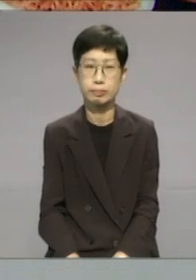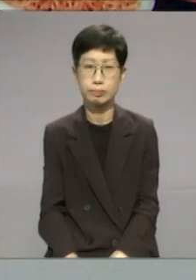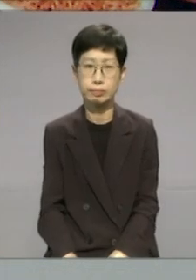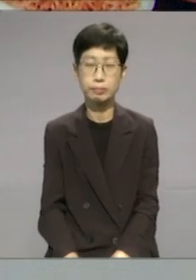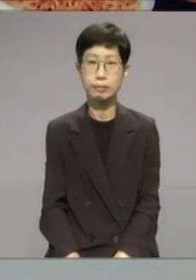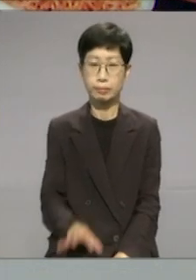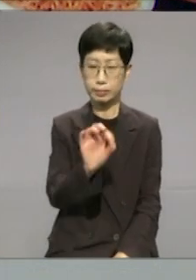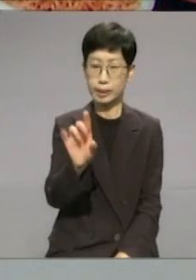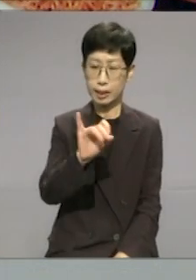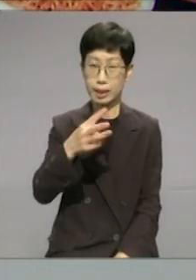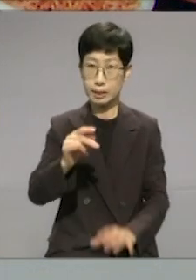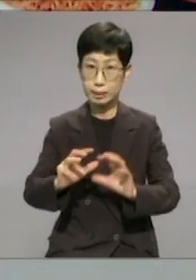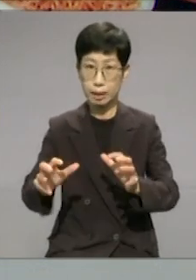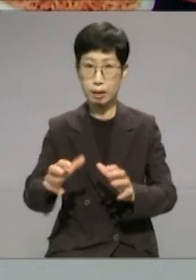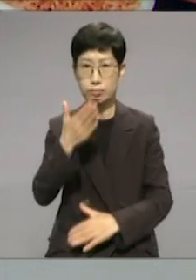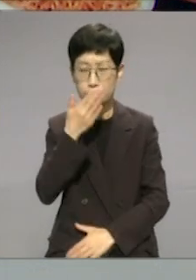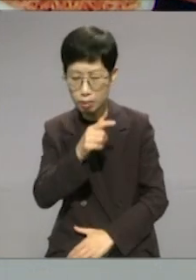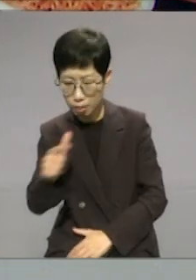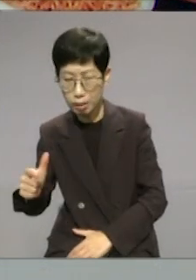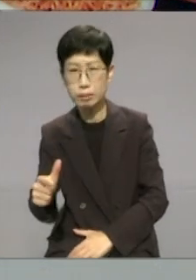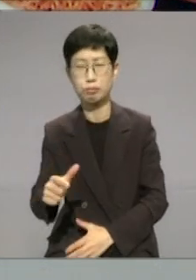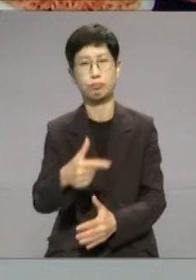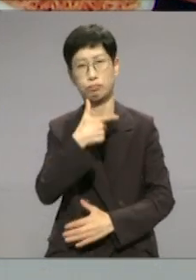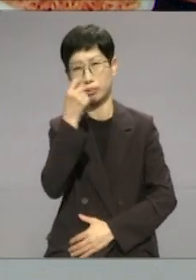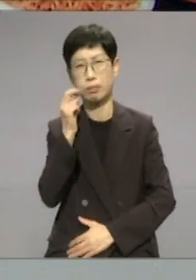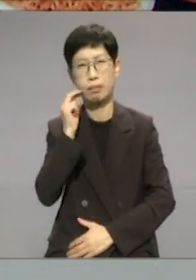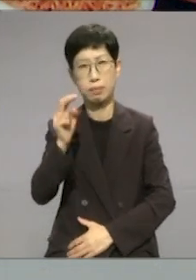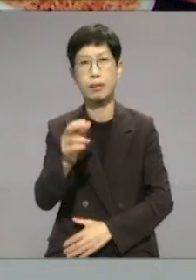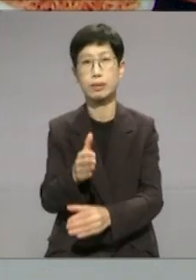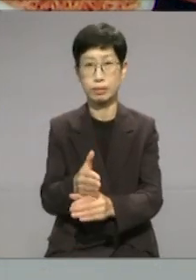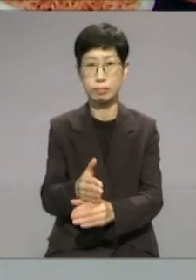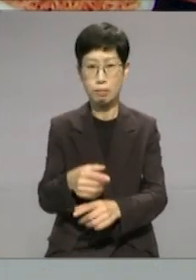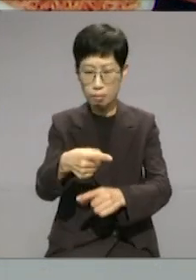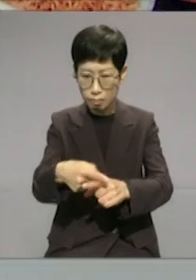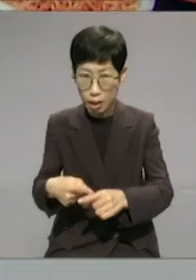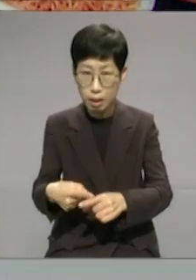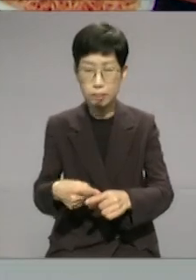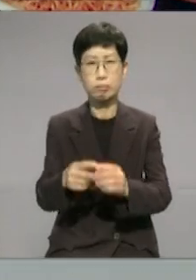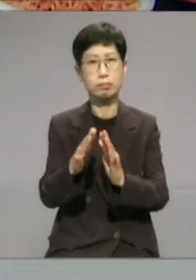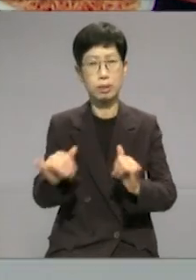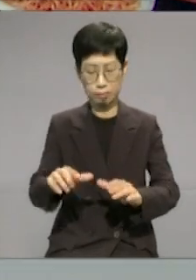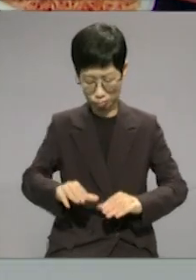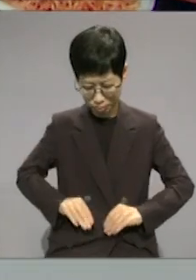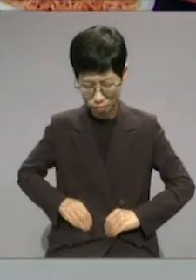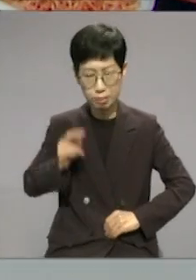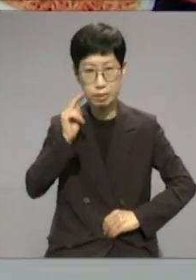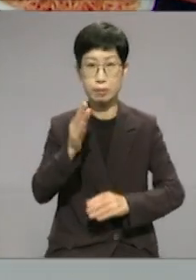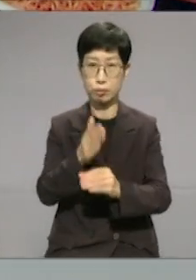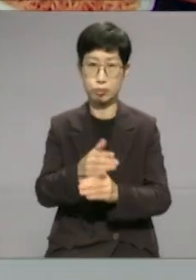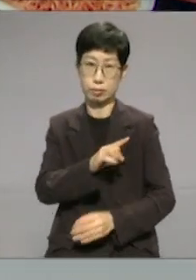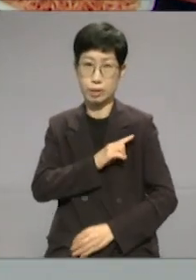카리브해 아이티에서 식량 안보 문제가 악화일로를 걷고 있습니다. 인구 절반이 굶주림에 시달리고 있는데 가장